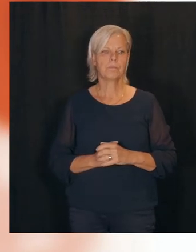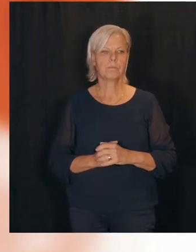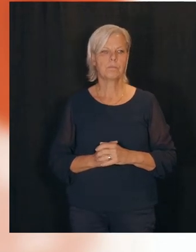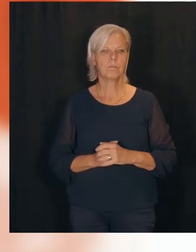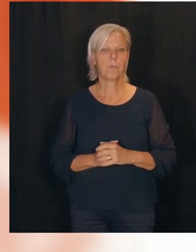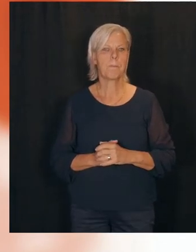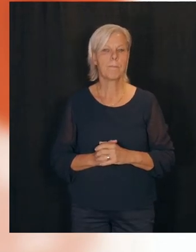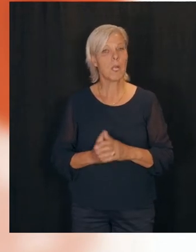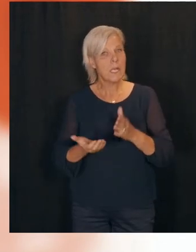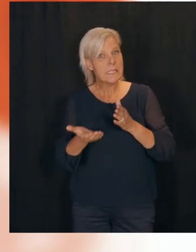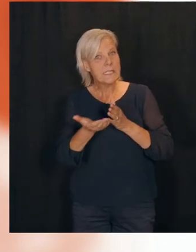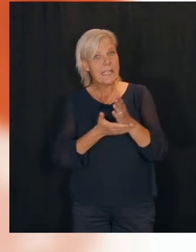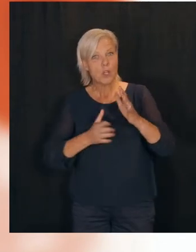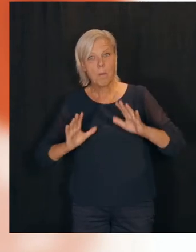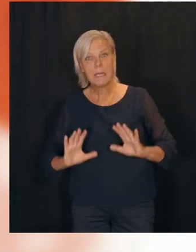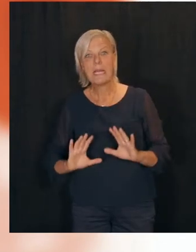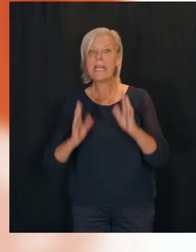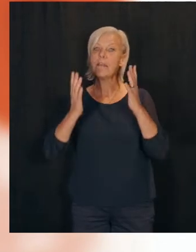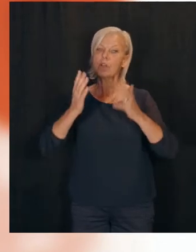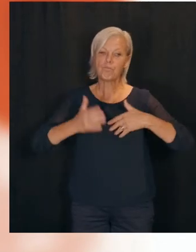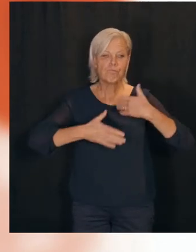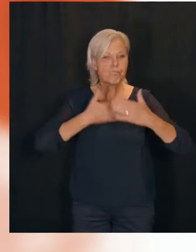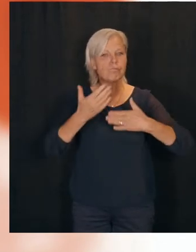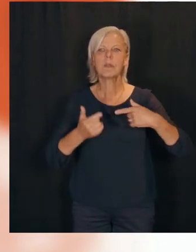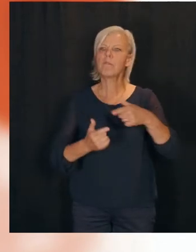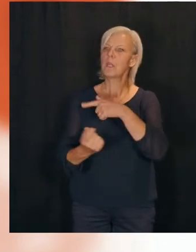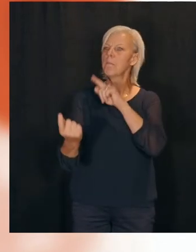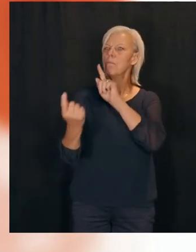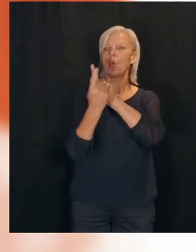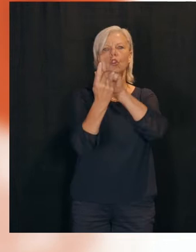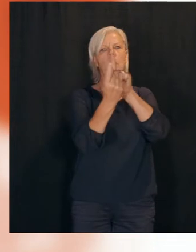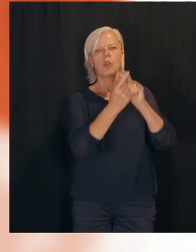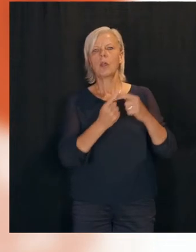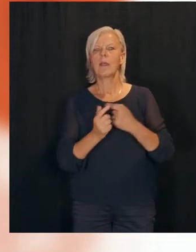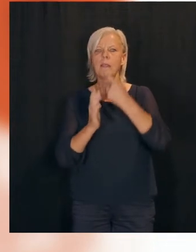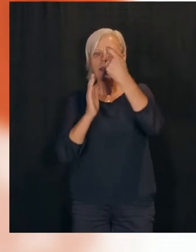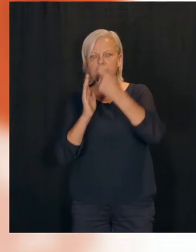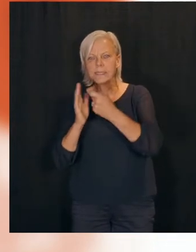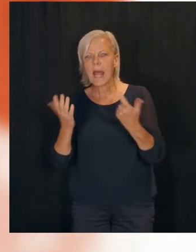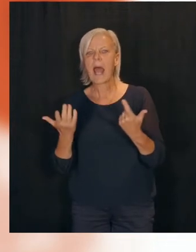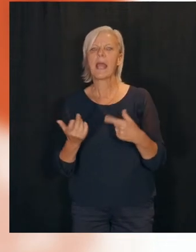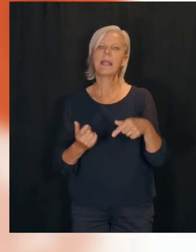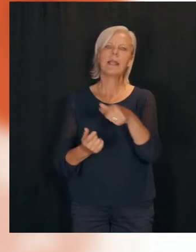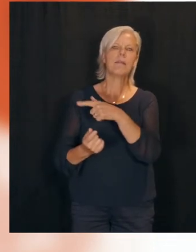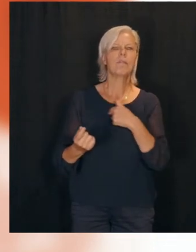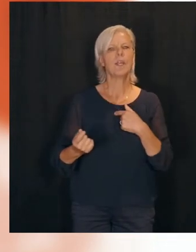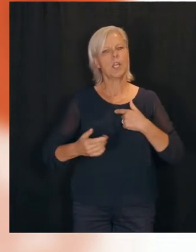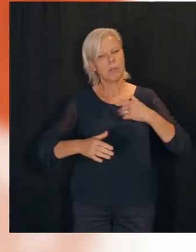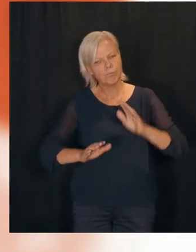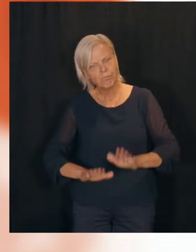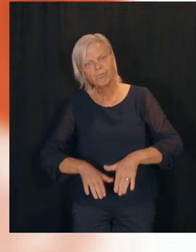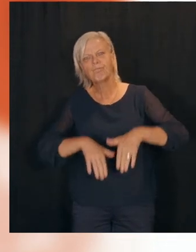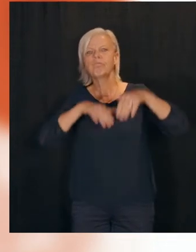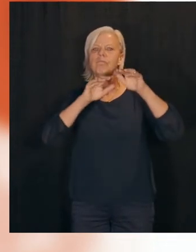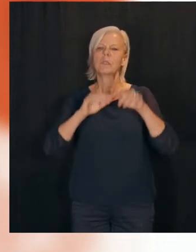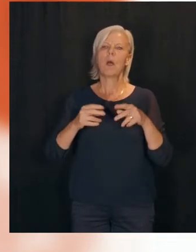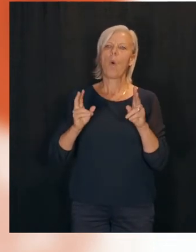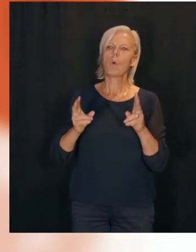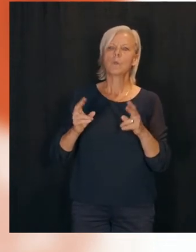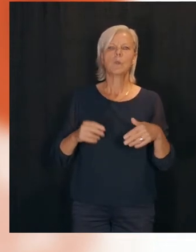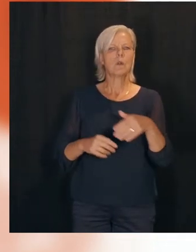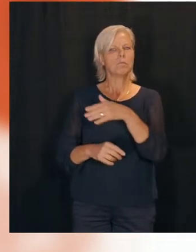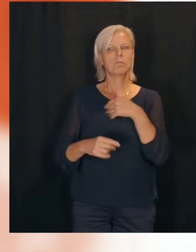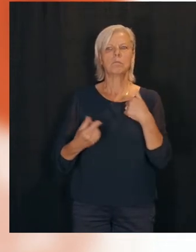För genom livet så möter vi mycket design. Efterhand som vi gnuggas mot samhället så